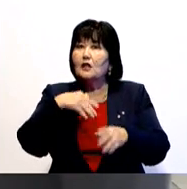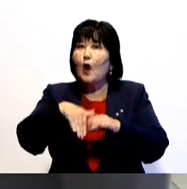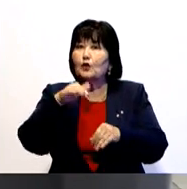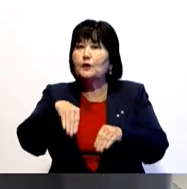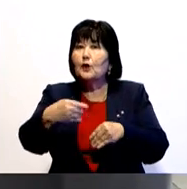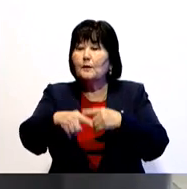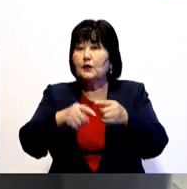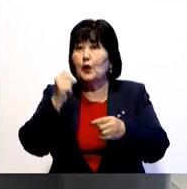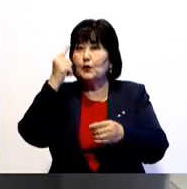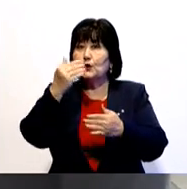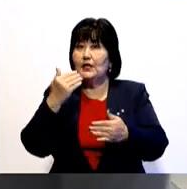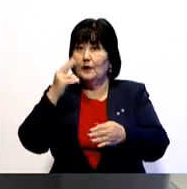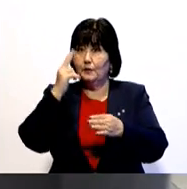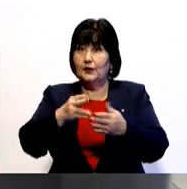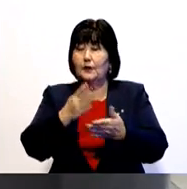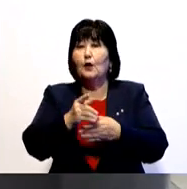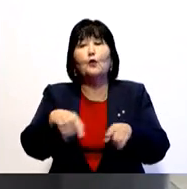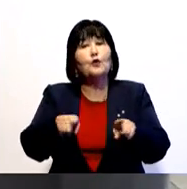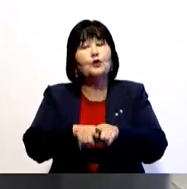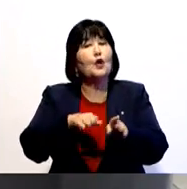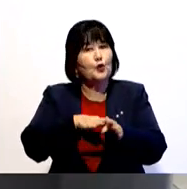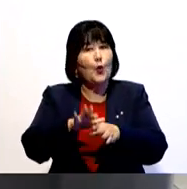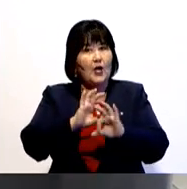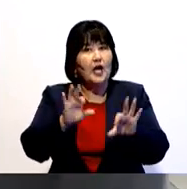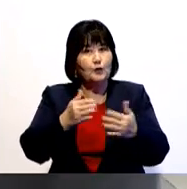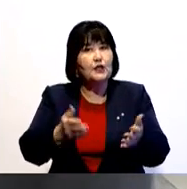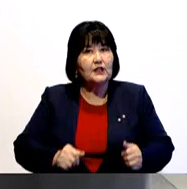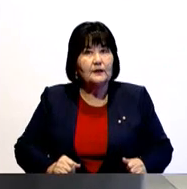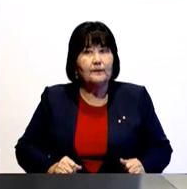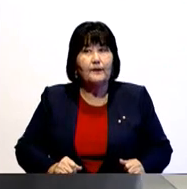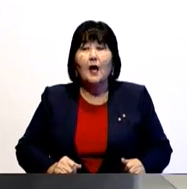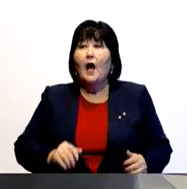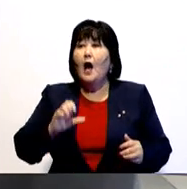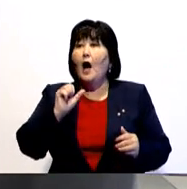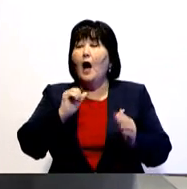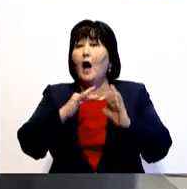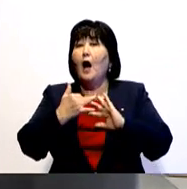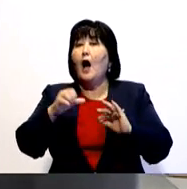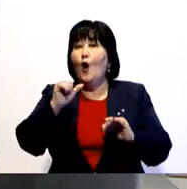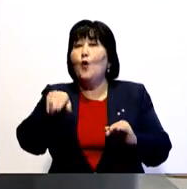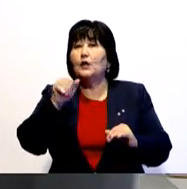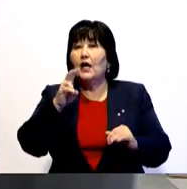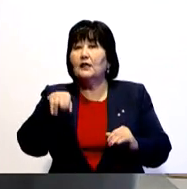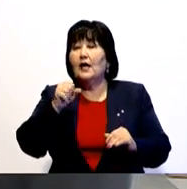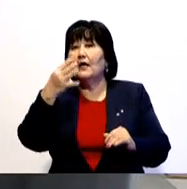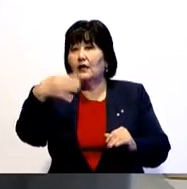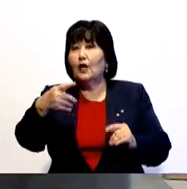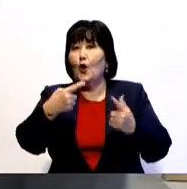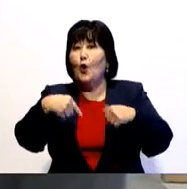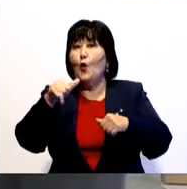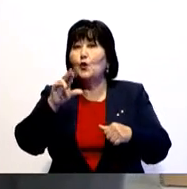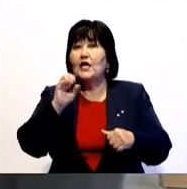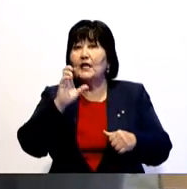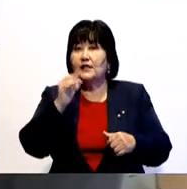процесі түске дейін бітіп жататын. Осы туралы толығырақ айтып өтсеңіз. Ауданда жаңа айтып өттім, өзім жаңа 40 сайлау учаскесі бар дедім. Соның